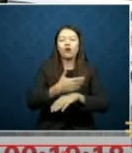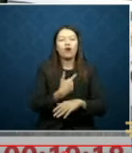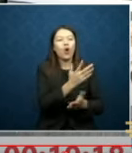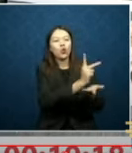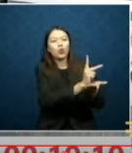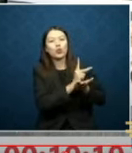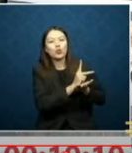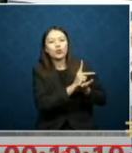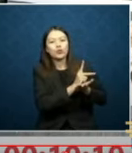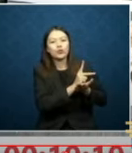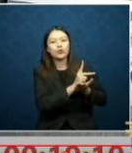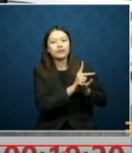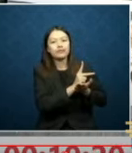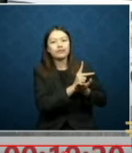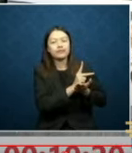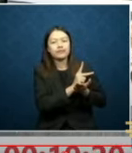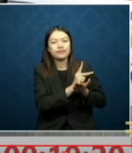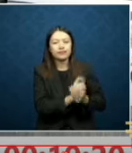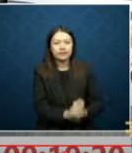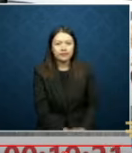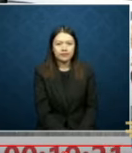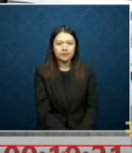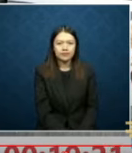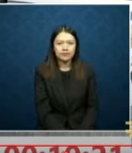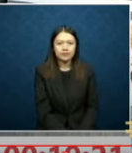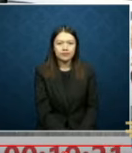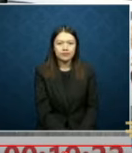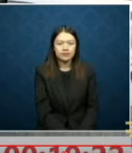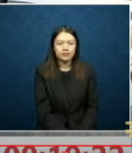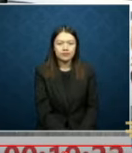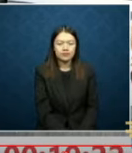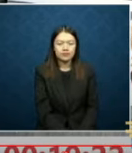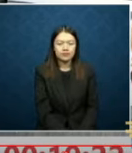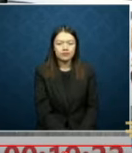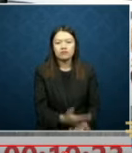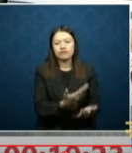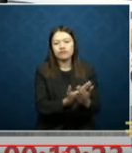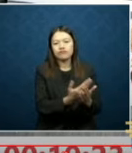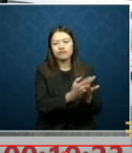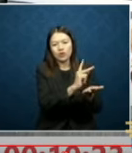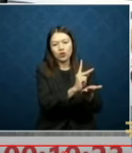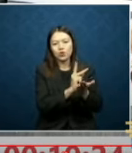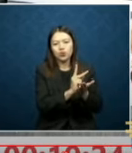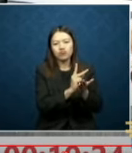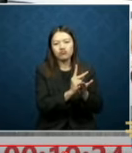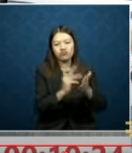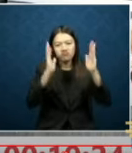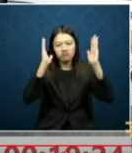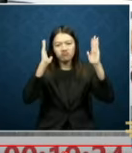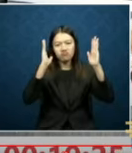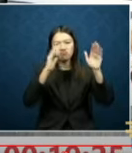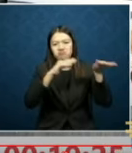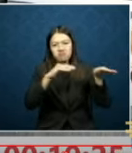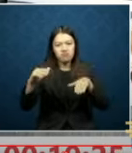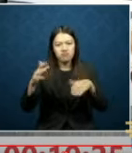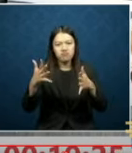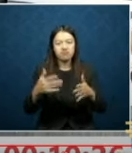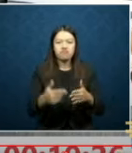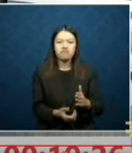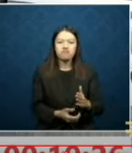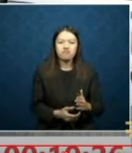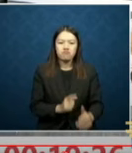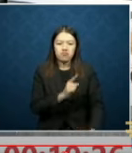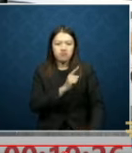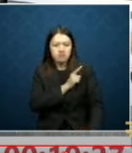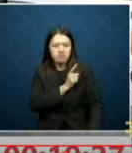กู้เป็นข้อบ่งชี้ว่าเป็นการหาเสียงที่ไม่มีความพร้อมไม่มี